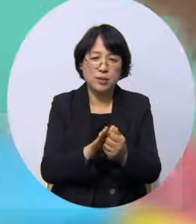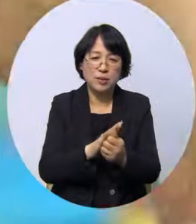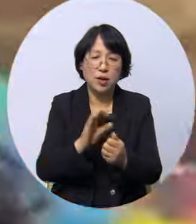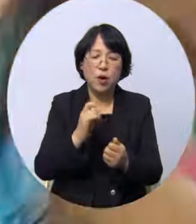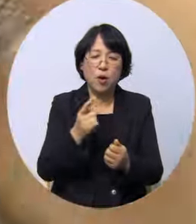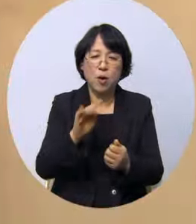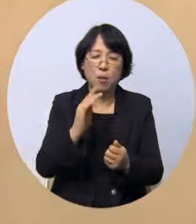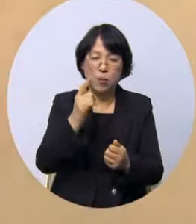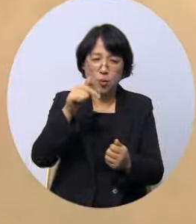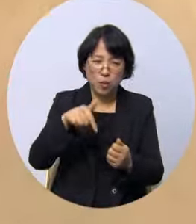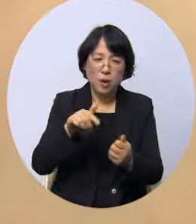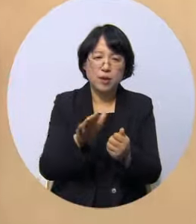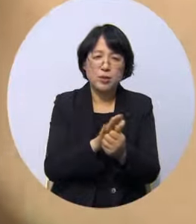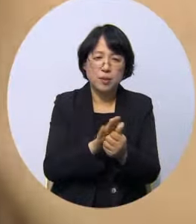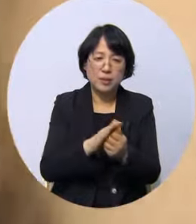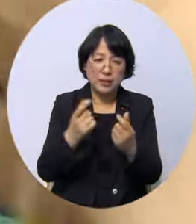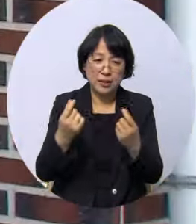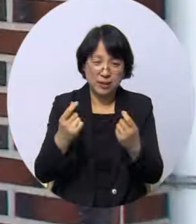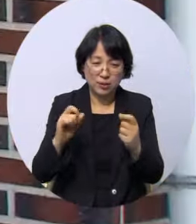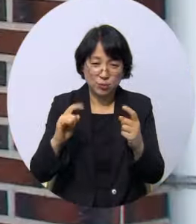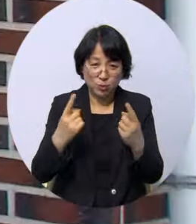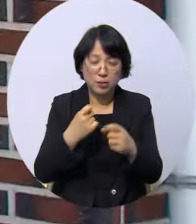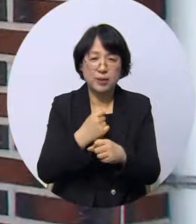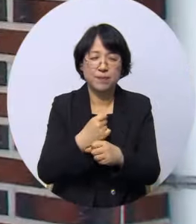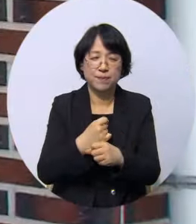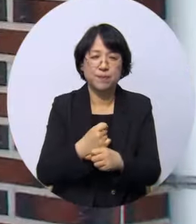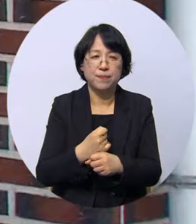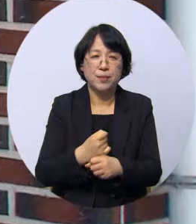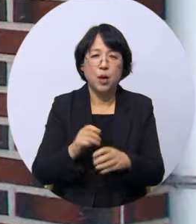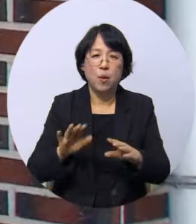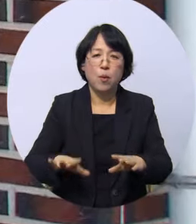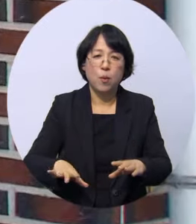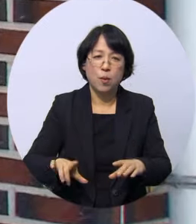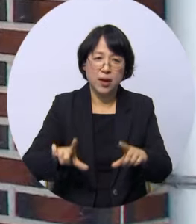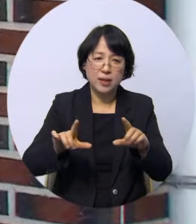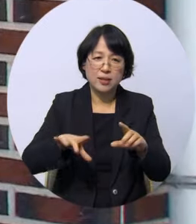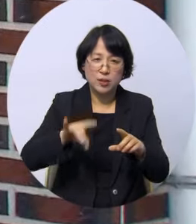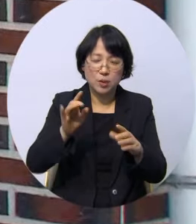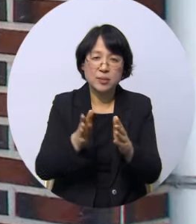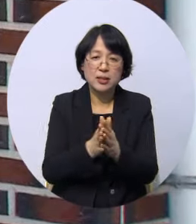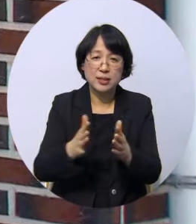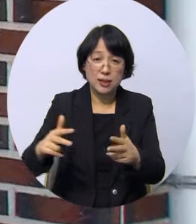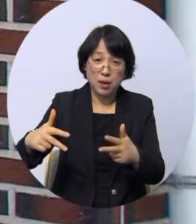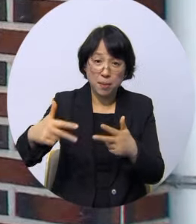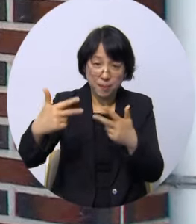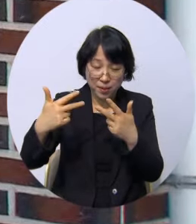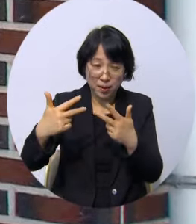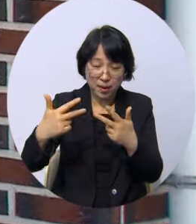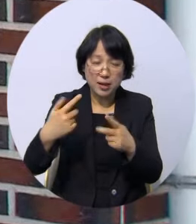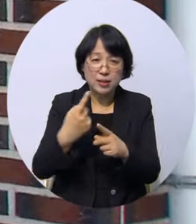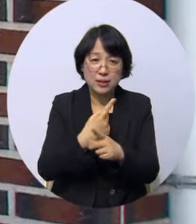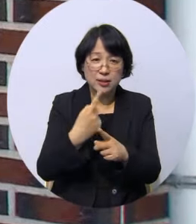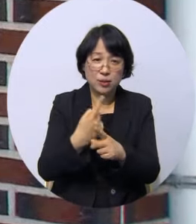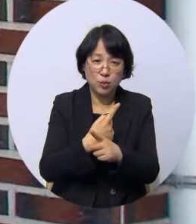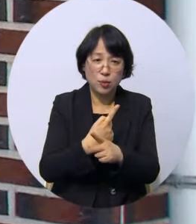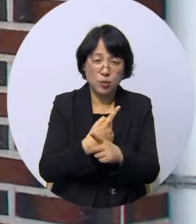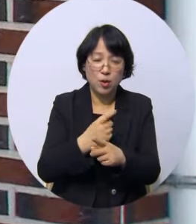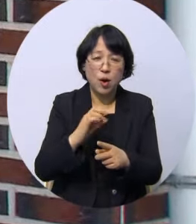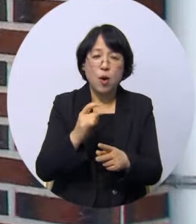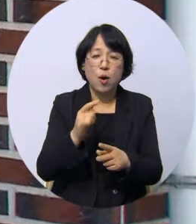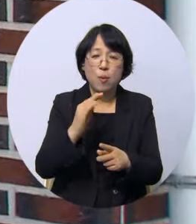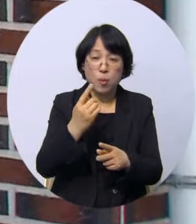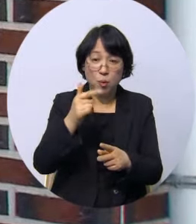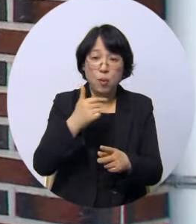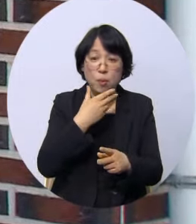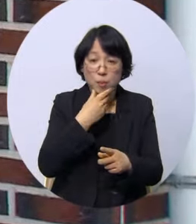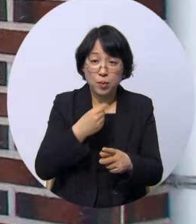버스 서비스를 함께 진행했습니다 올해 처음 시작되는 비대면 닥터와 어복 버스 사업 의료 사각지대에